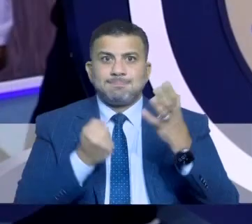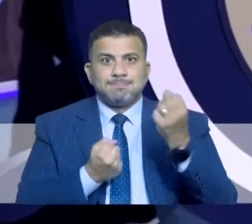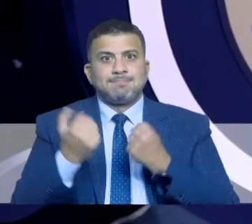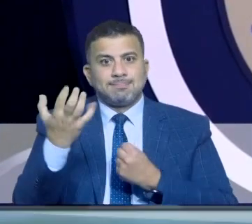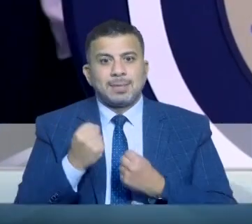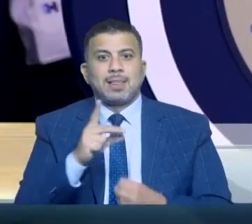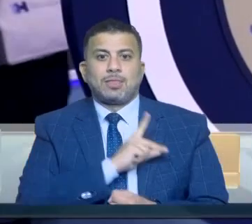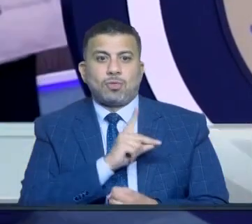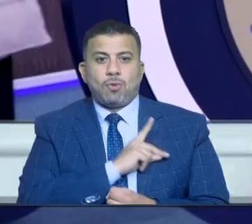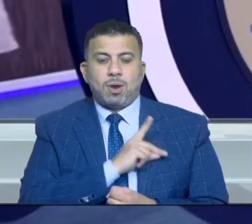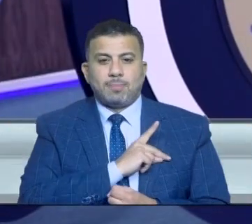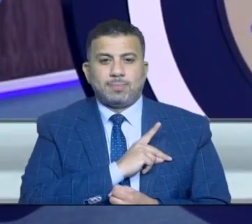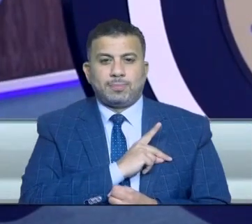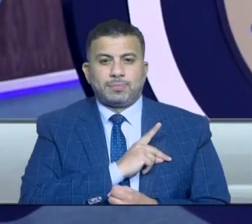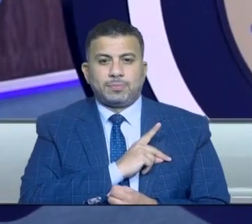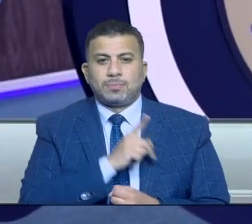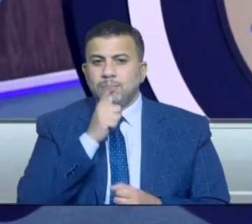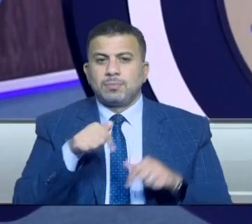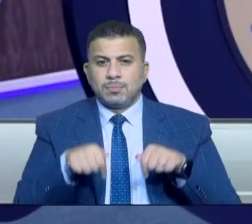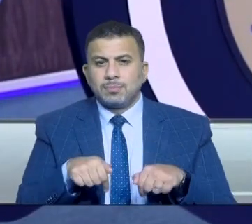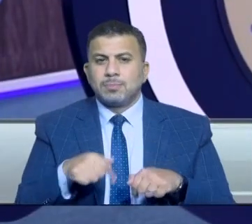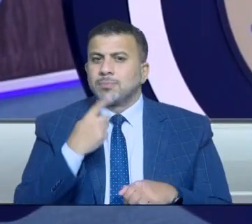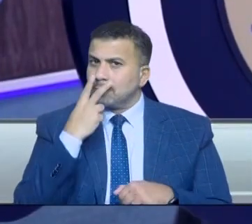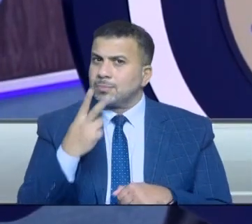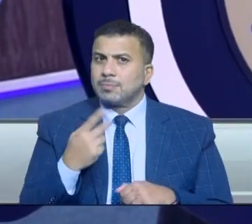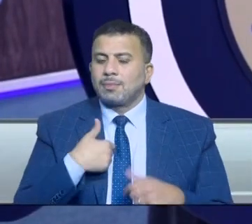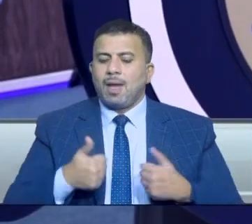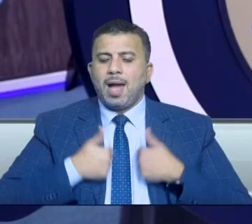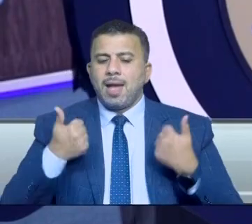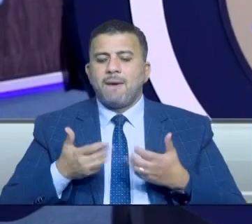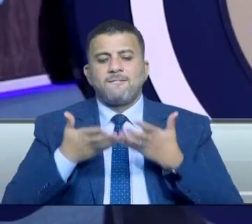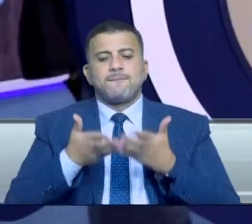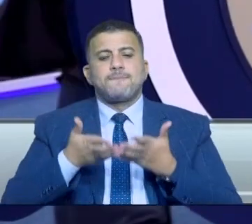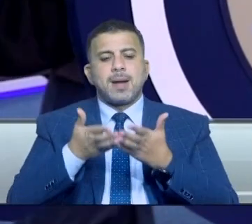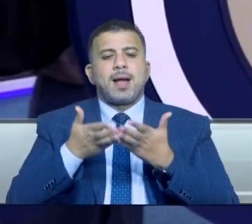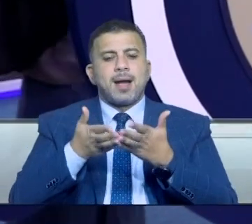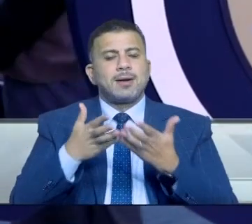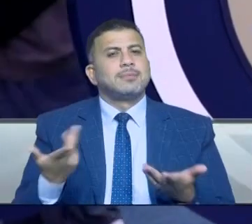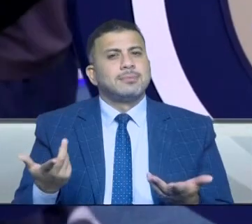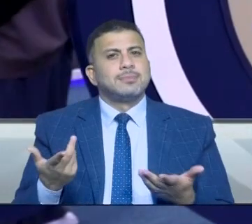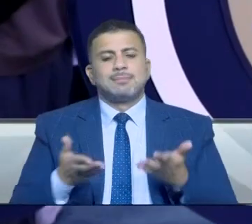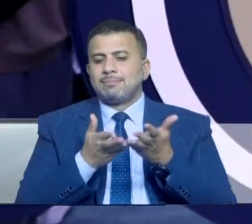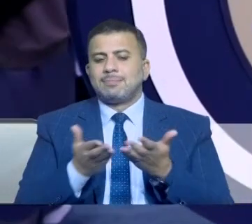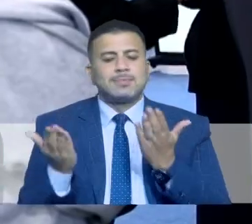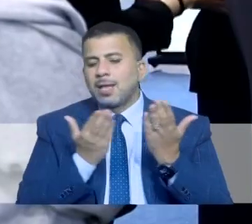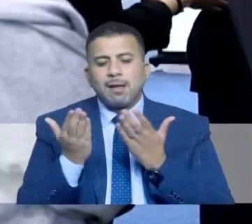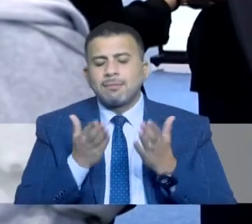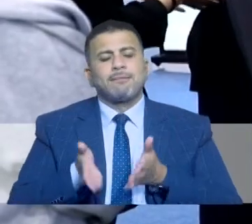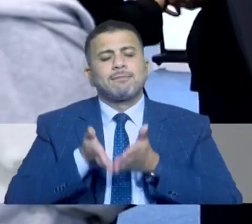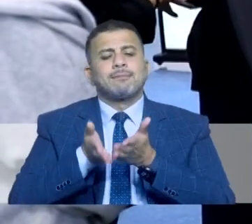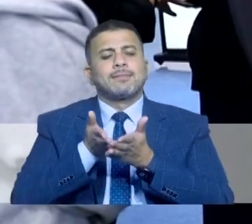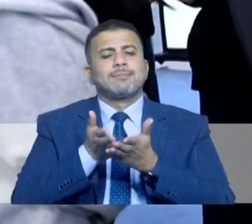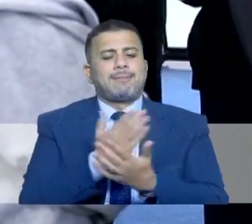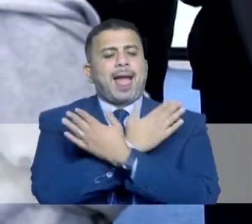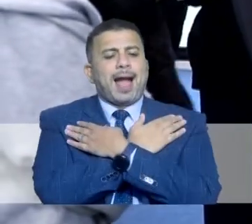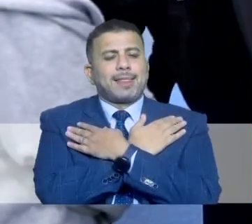عدد ممكن من الطلاب، هني نقدم تجربتنا وكيف حياتنا في البحر وشو تعلمنا وكيف الدراسة في الأكاديمية. الحمد